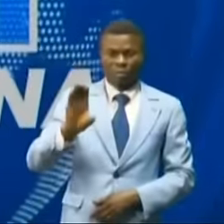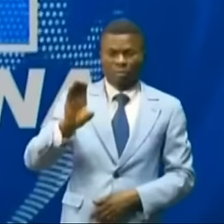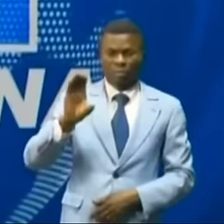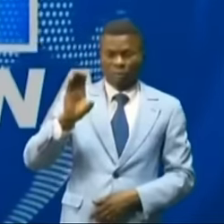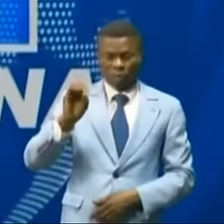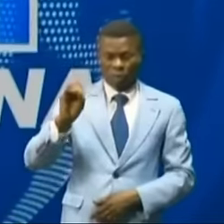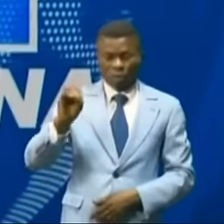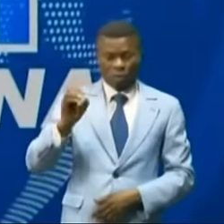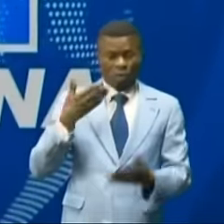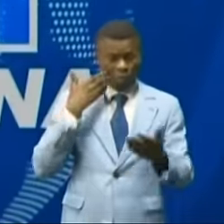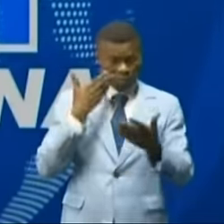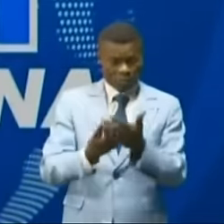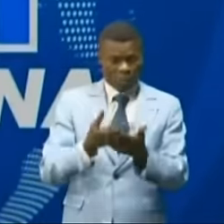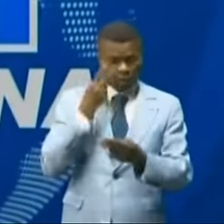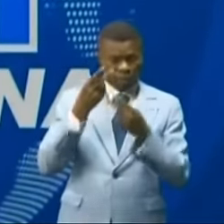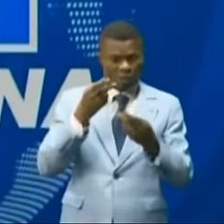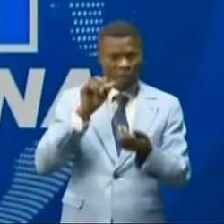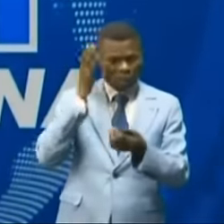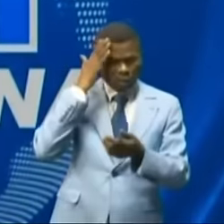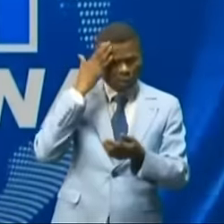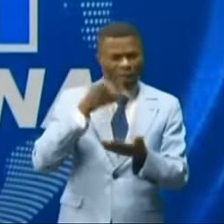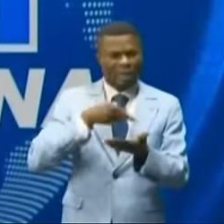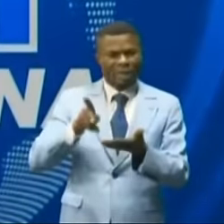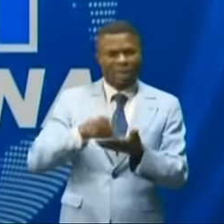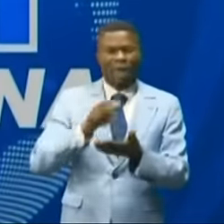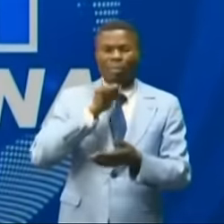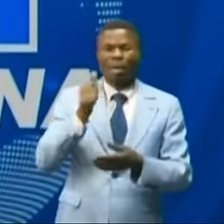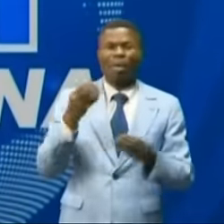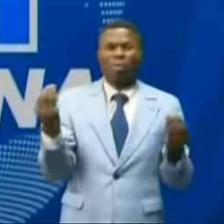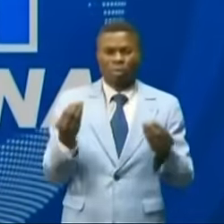de reconfort. Edith Chala.